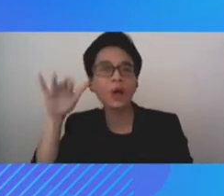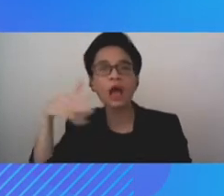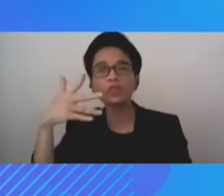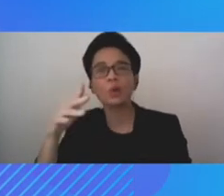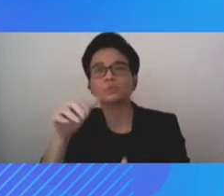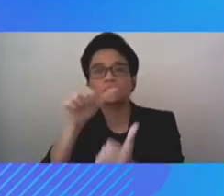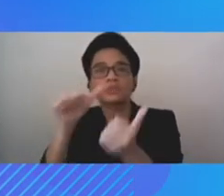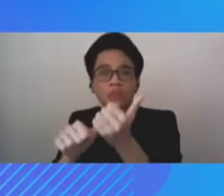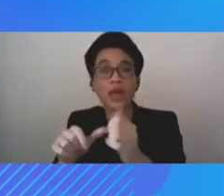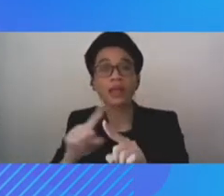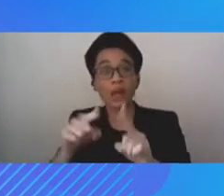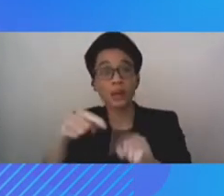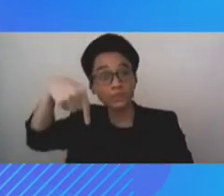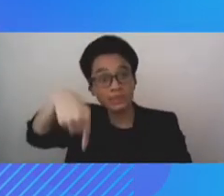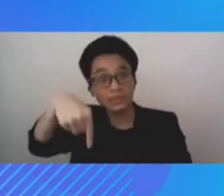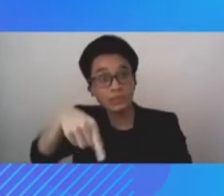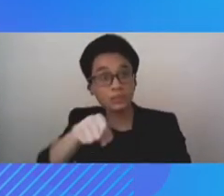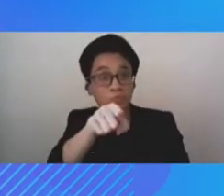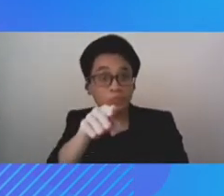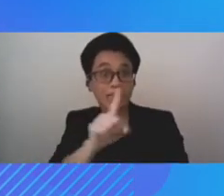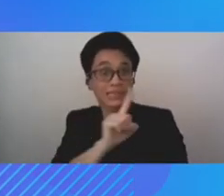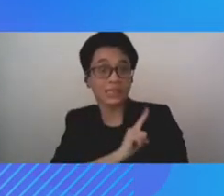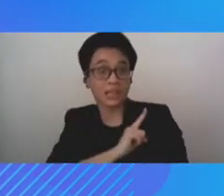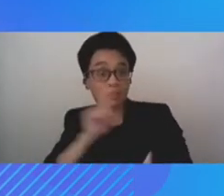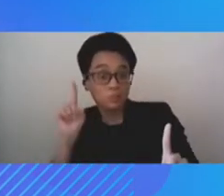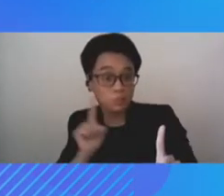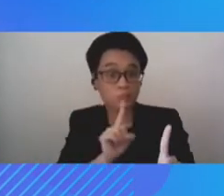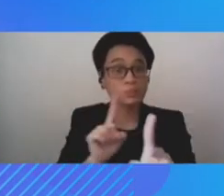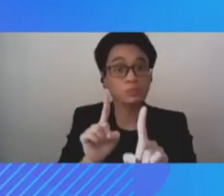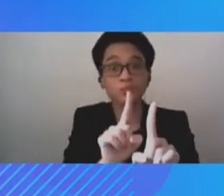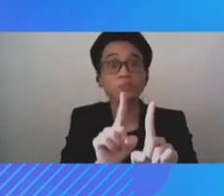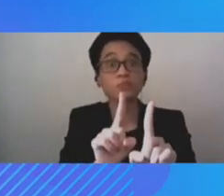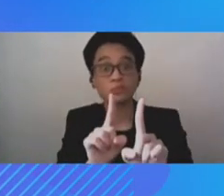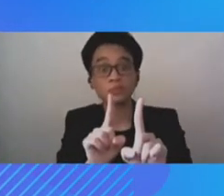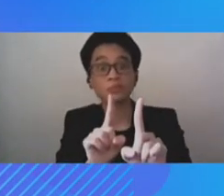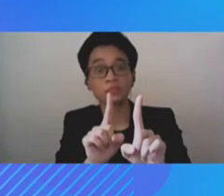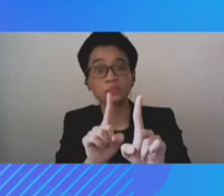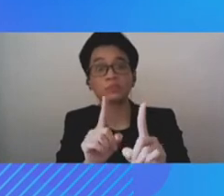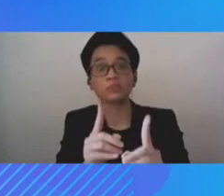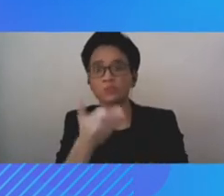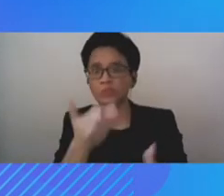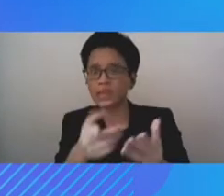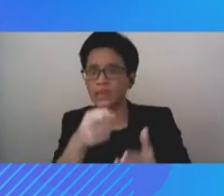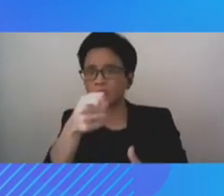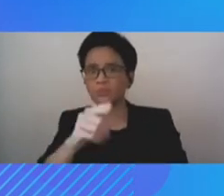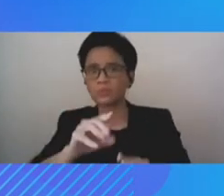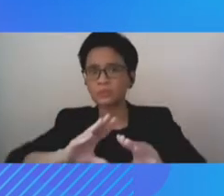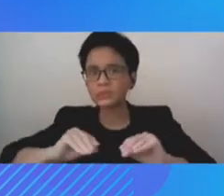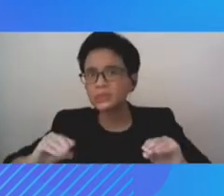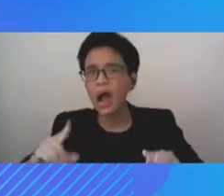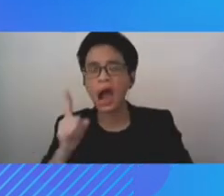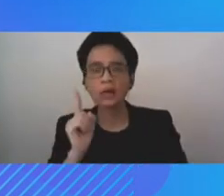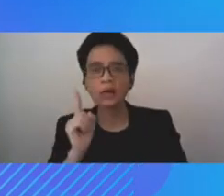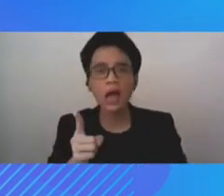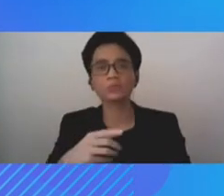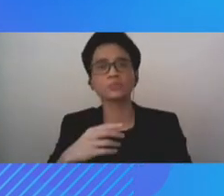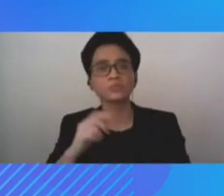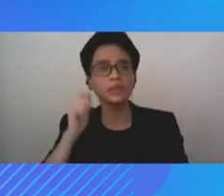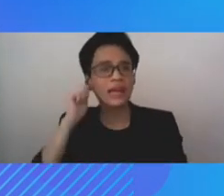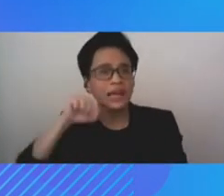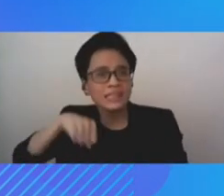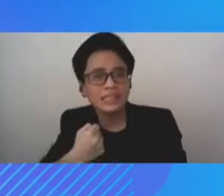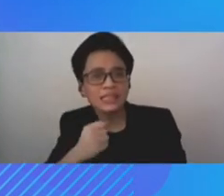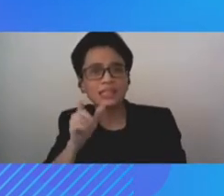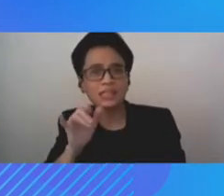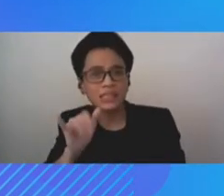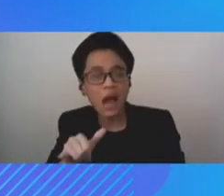day, yang mana tuh mungkin jauh lebih effort ketimbang karena ibu juga mungkin membagi tugas dan pekerjaan. Juga ibu sebagai seorang istri dan segala macam, tapi that's something yang